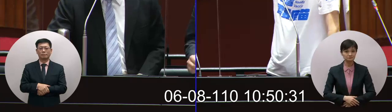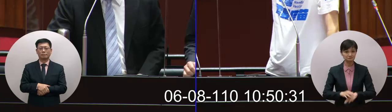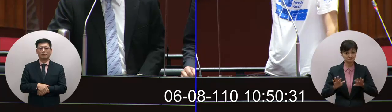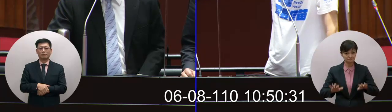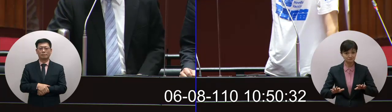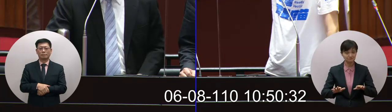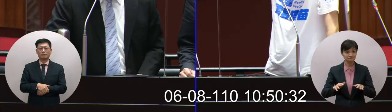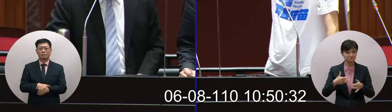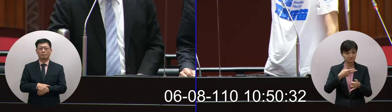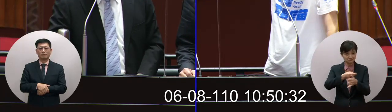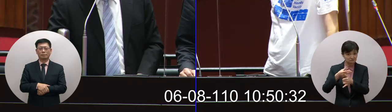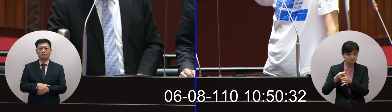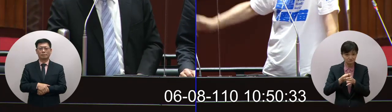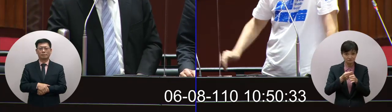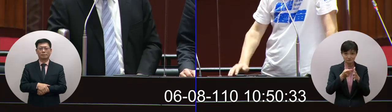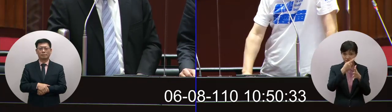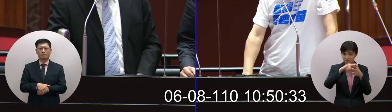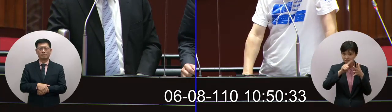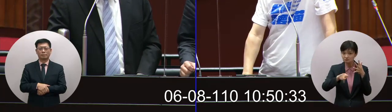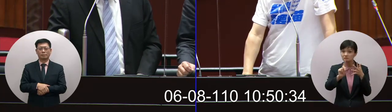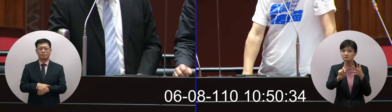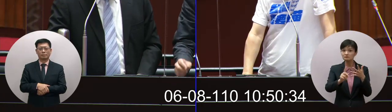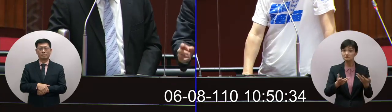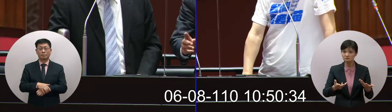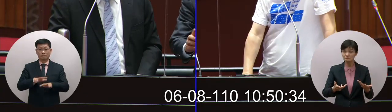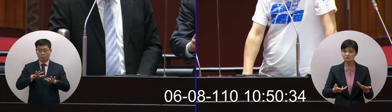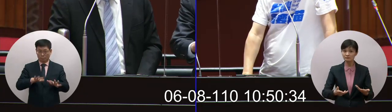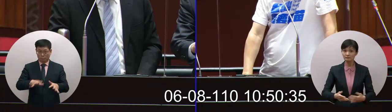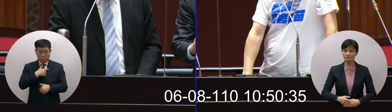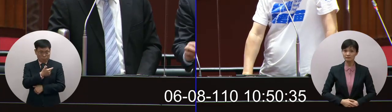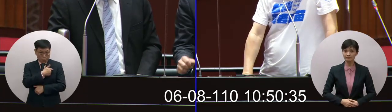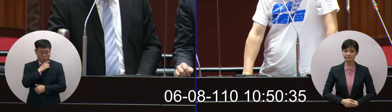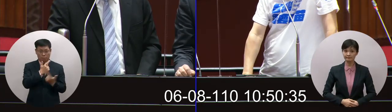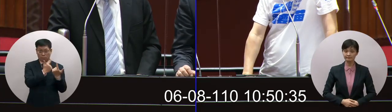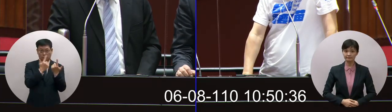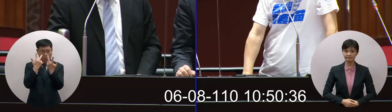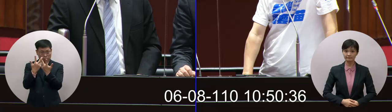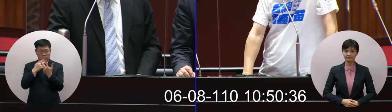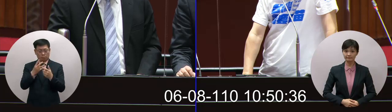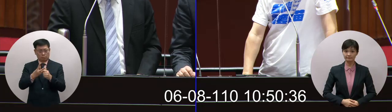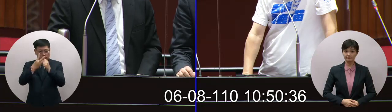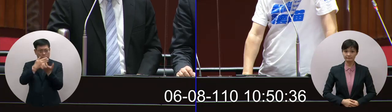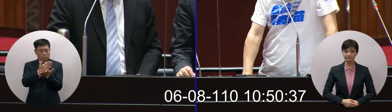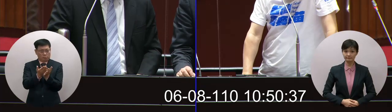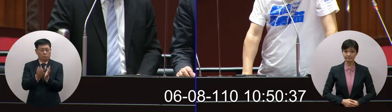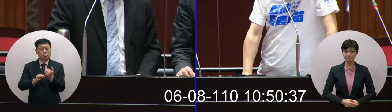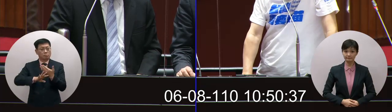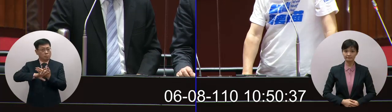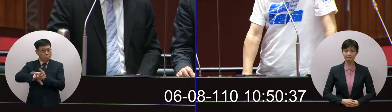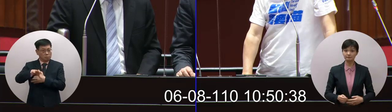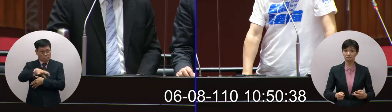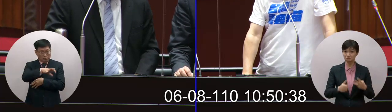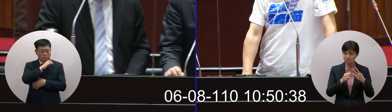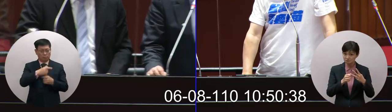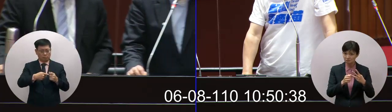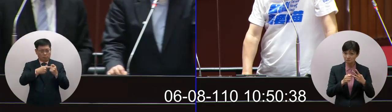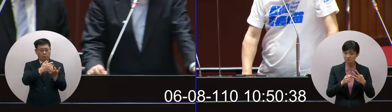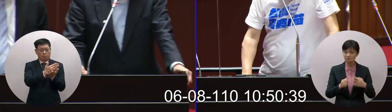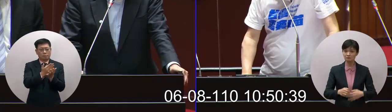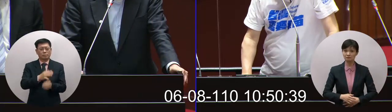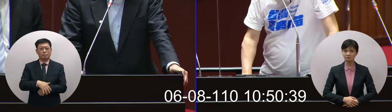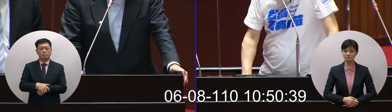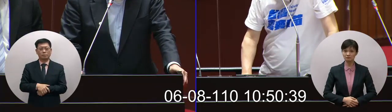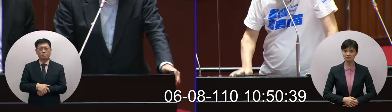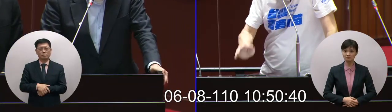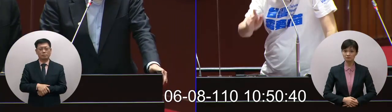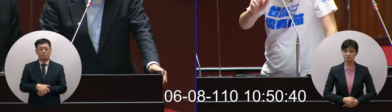在正在打到第几类人？ 现在在双北，我们打到第三类，那其他地打到第一类，